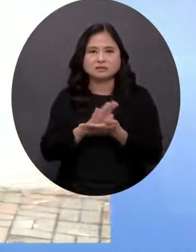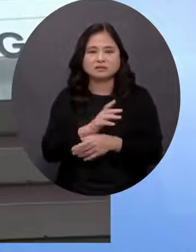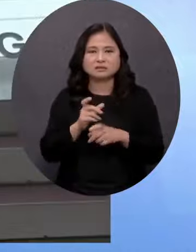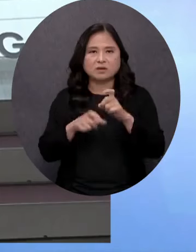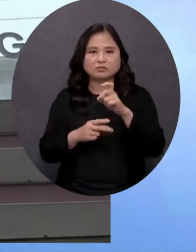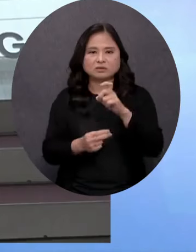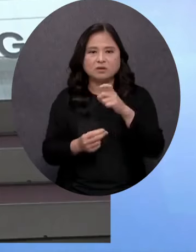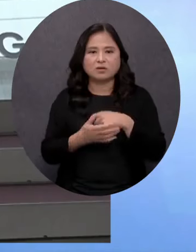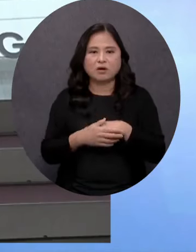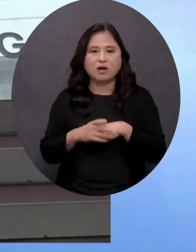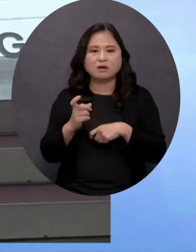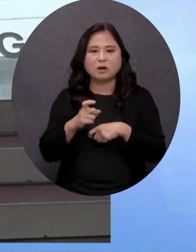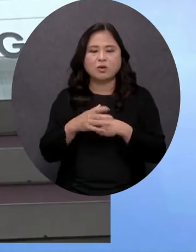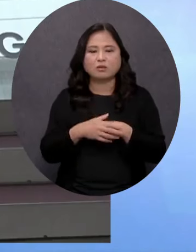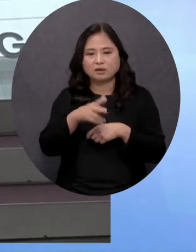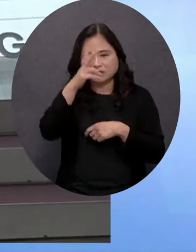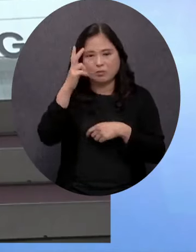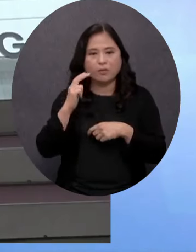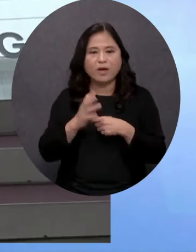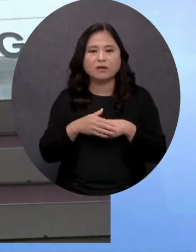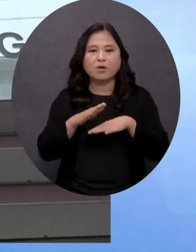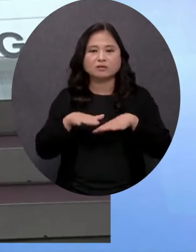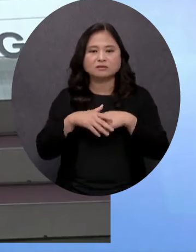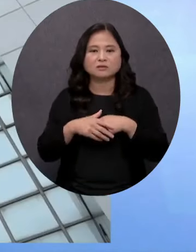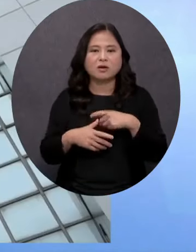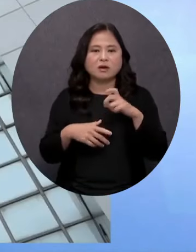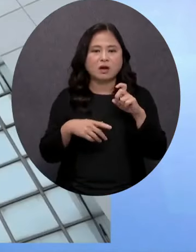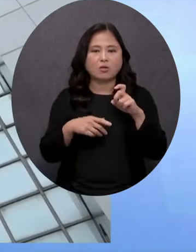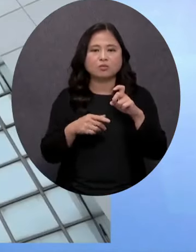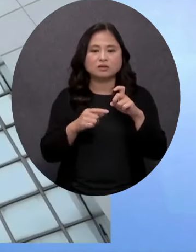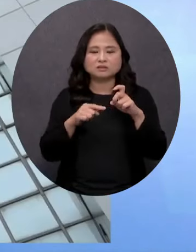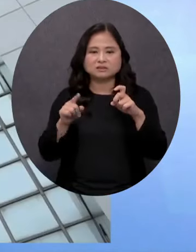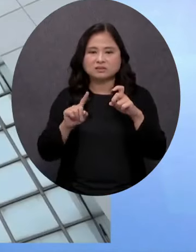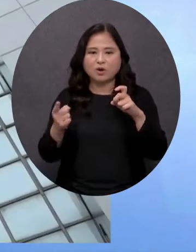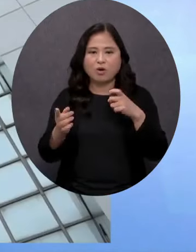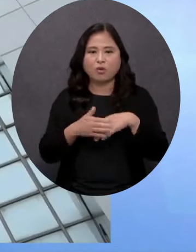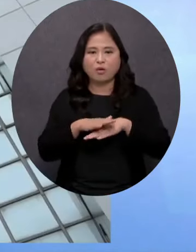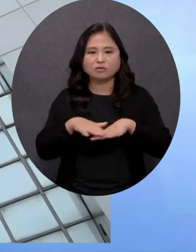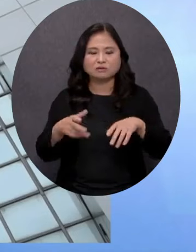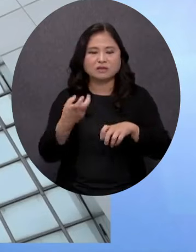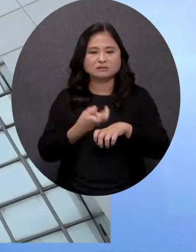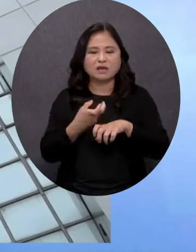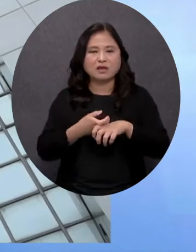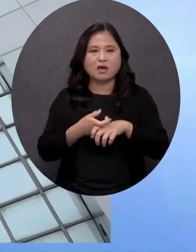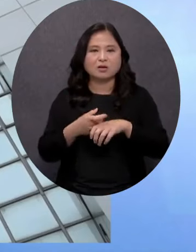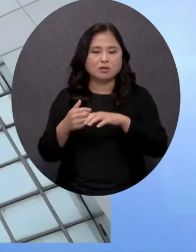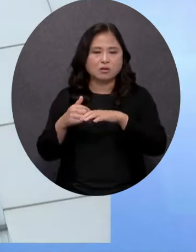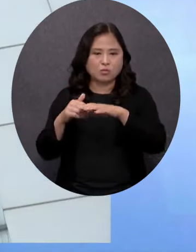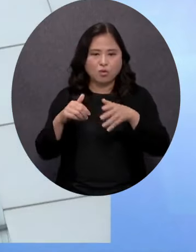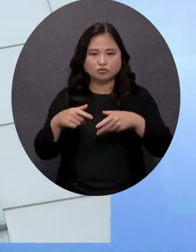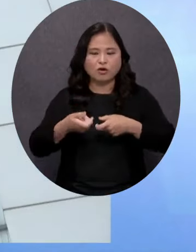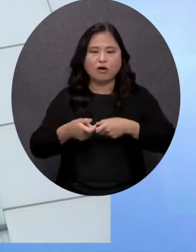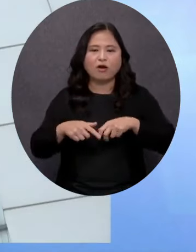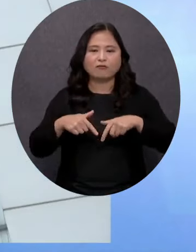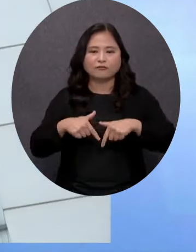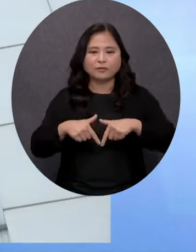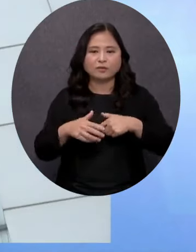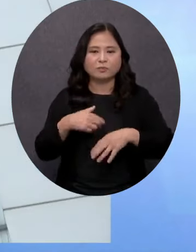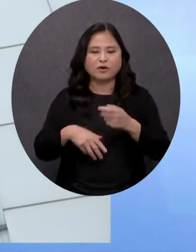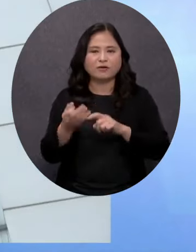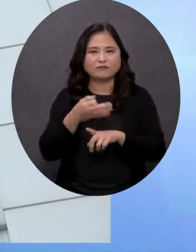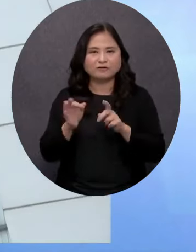2022年9月7日在九龙秀茂坪安达臣道9号至11号安达臣道石矿场发展计划的地盘入面非法杀